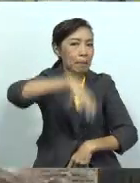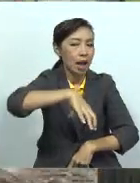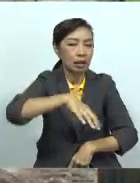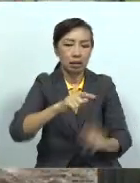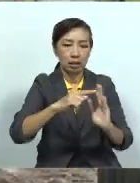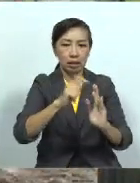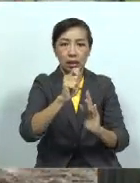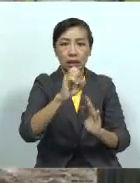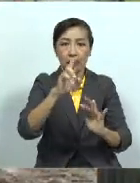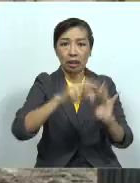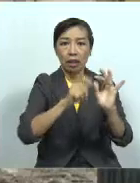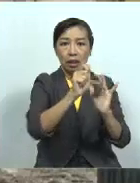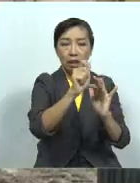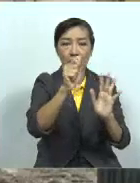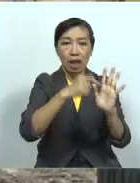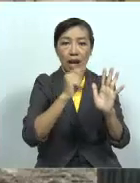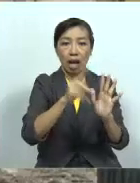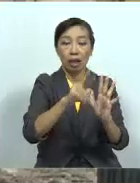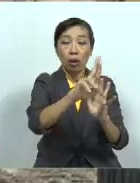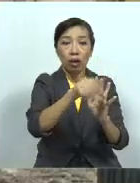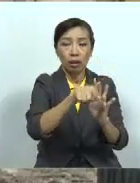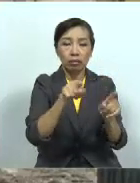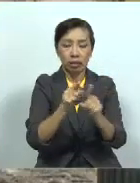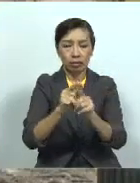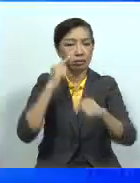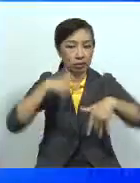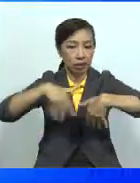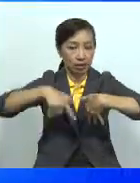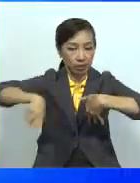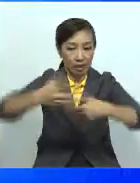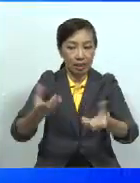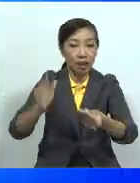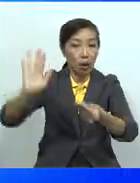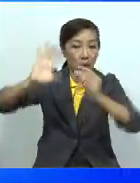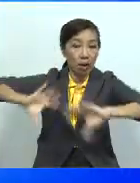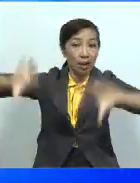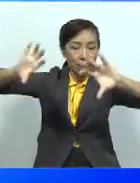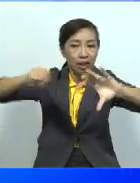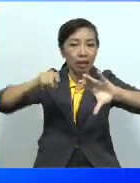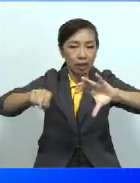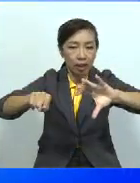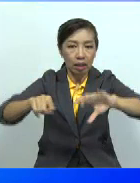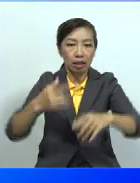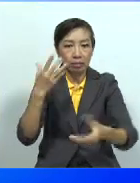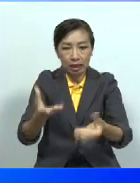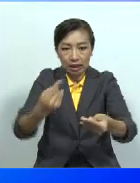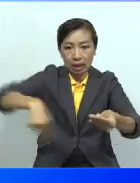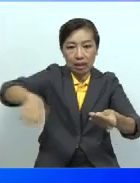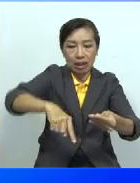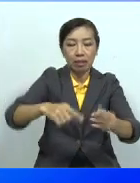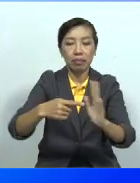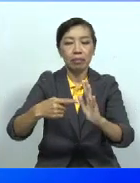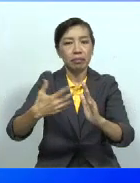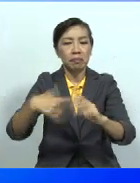ร่วมโครงการได้กรรมสิทธิ์ในที่อยู่อาศัยจะก่อสร้างบนที่ดินราชพัสดุ10แปลงใน8จังหวัดคร